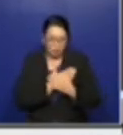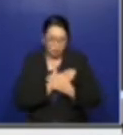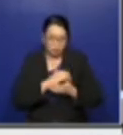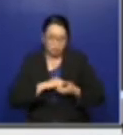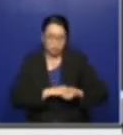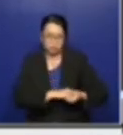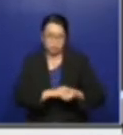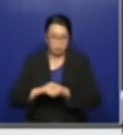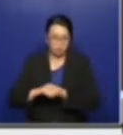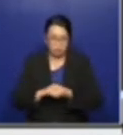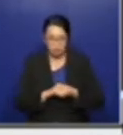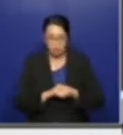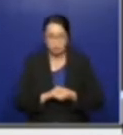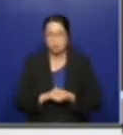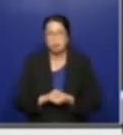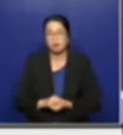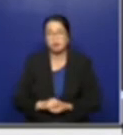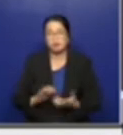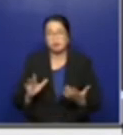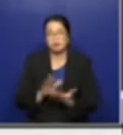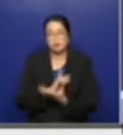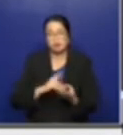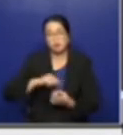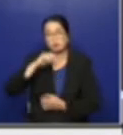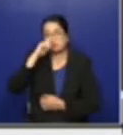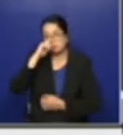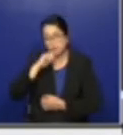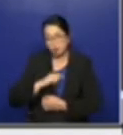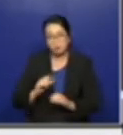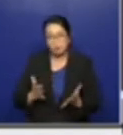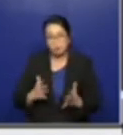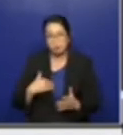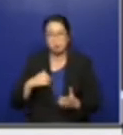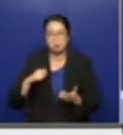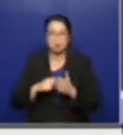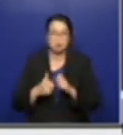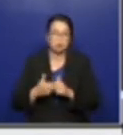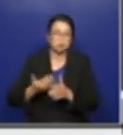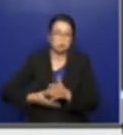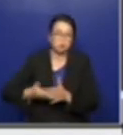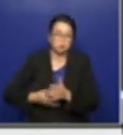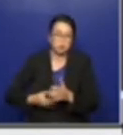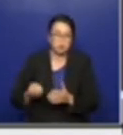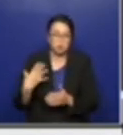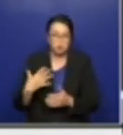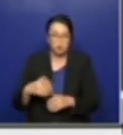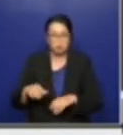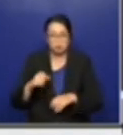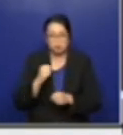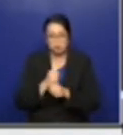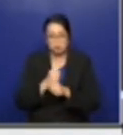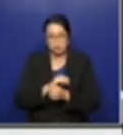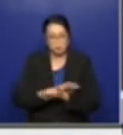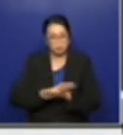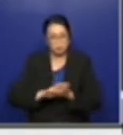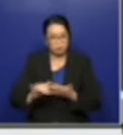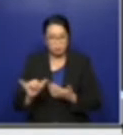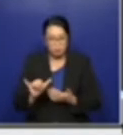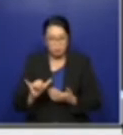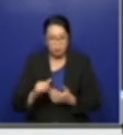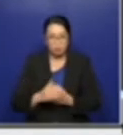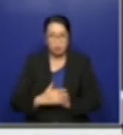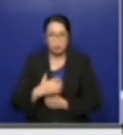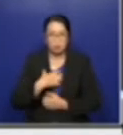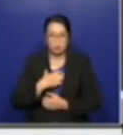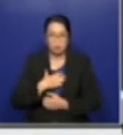สังคมไทยท่านรายงานมาบอกว่าท่านมีปัญหาอุปสรรคครับหรือยังไม่มีการดำเนินการให้เป็นรูปธรรมผมอย